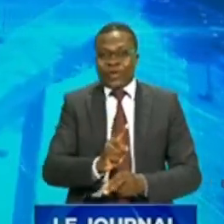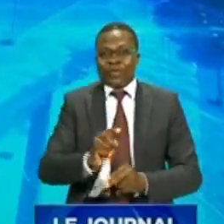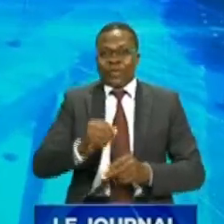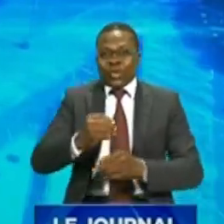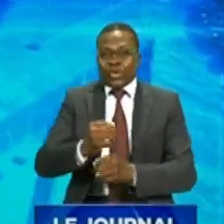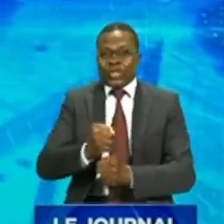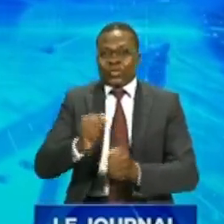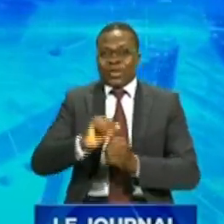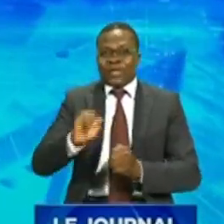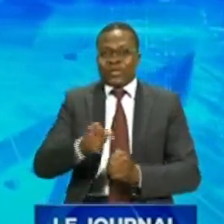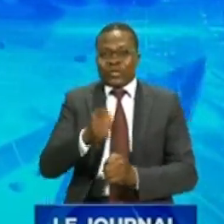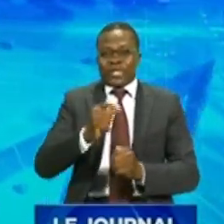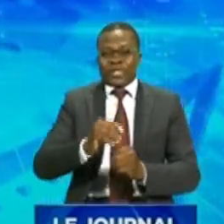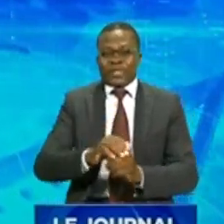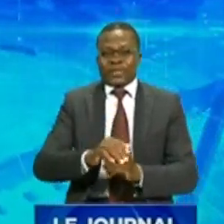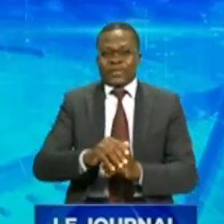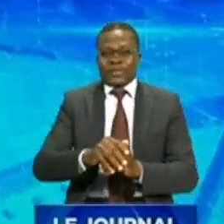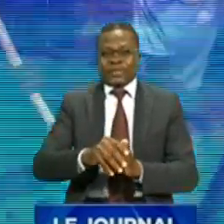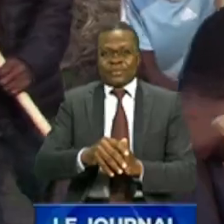Oni, Jules Akwaïkou.